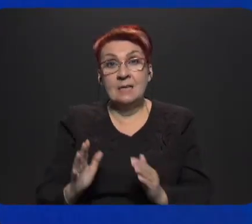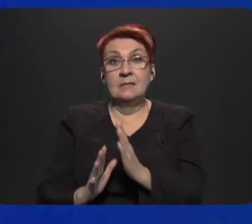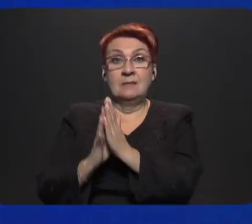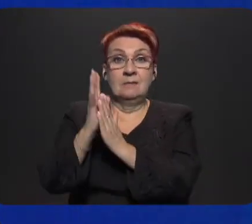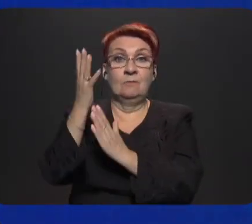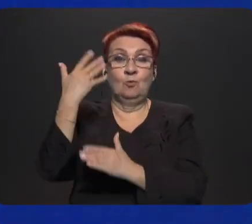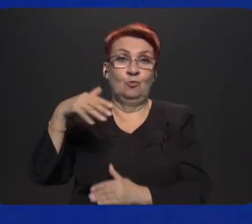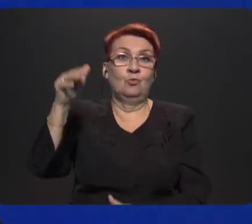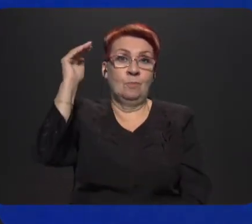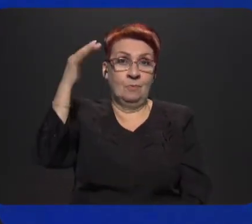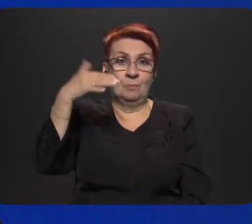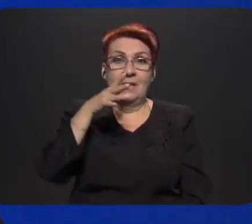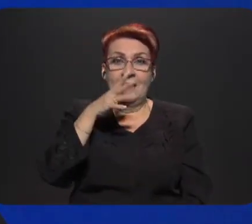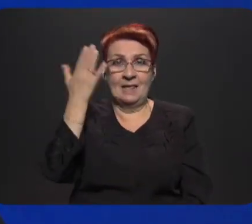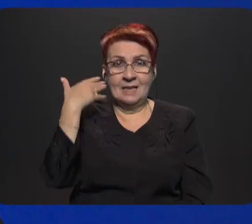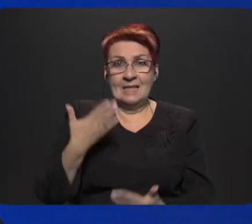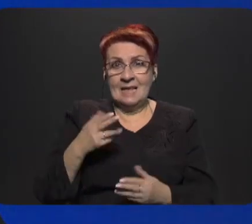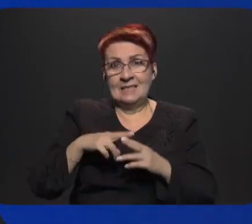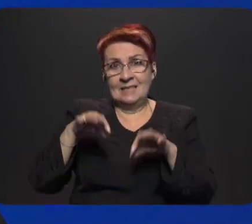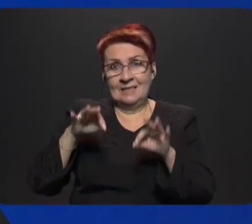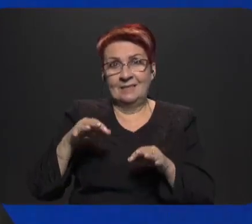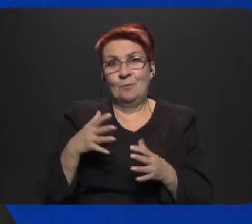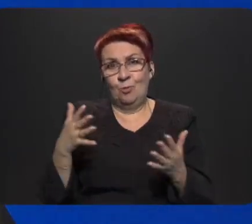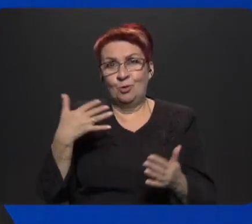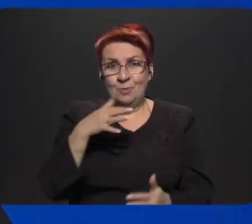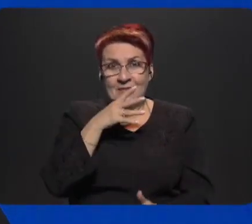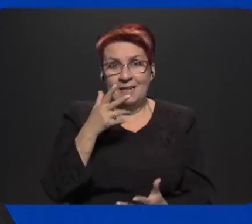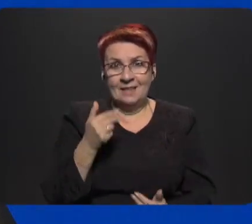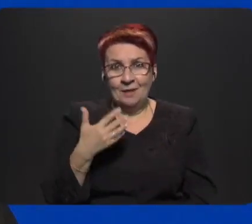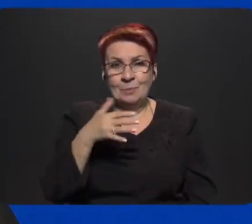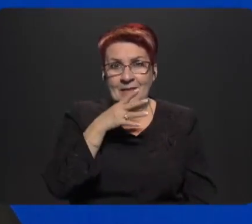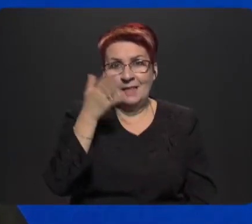они уже очень большие, да, за 50 лет-то, да.